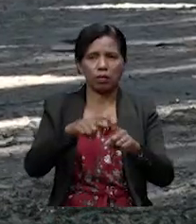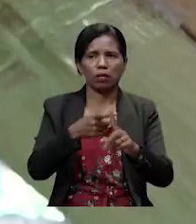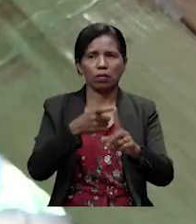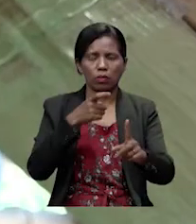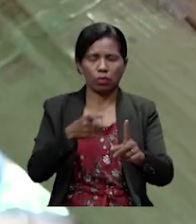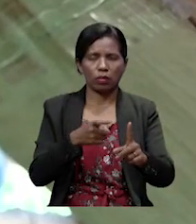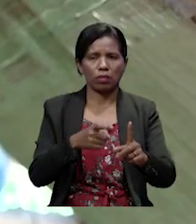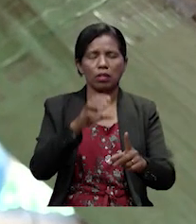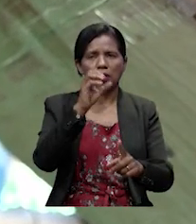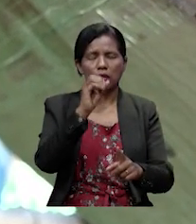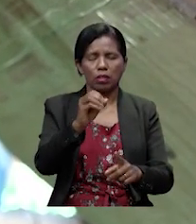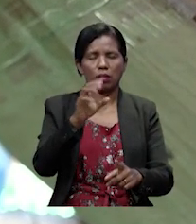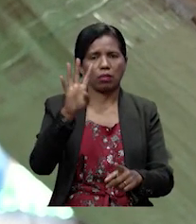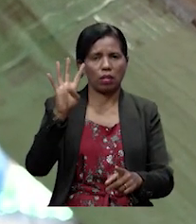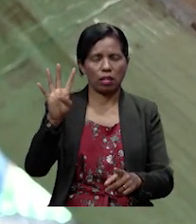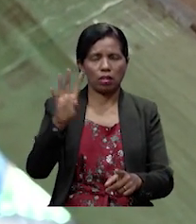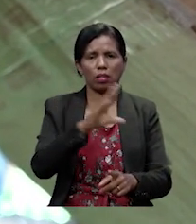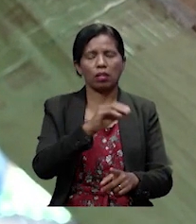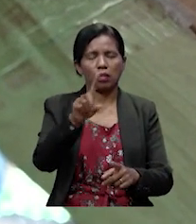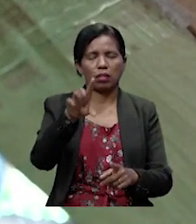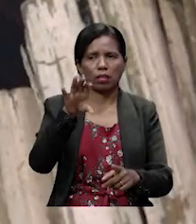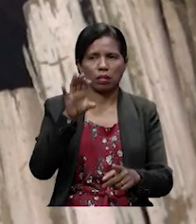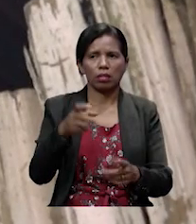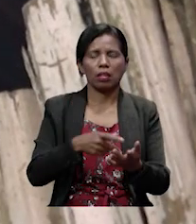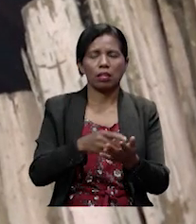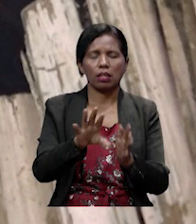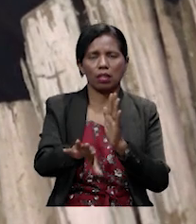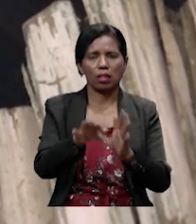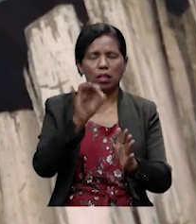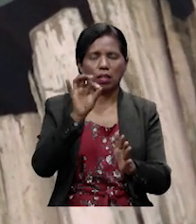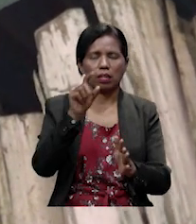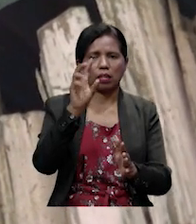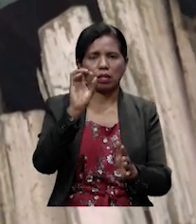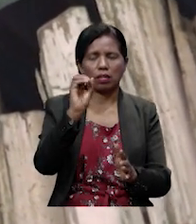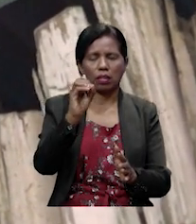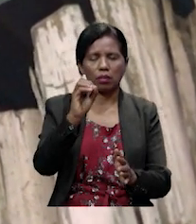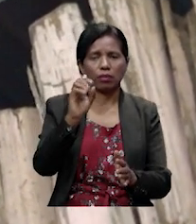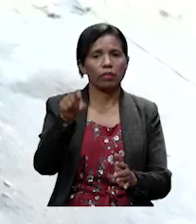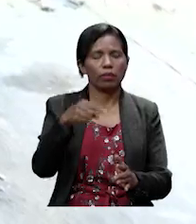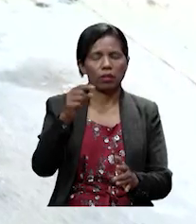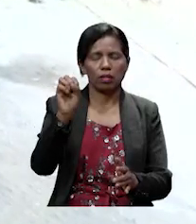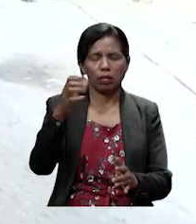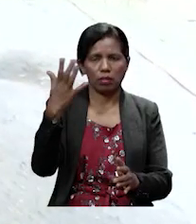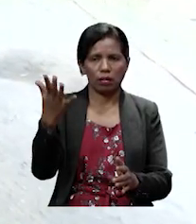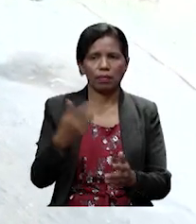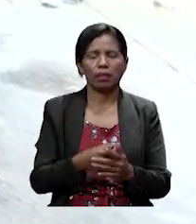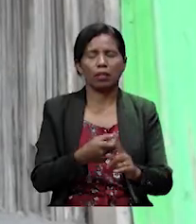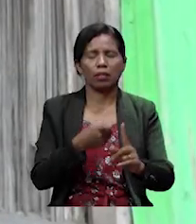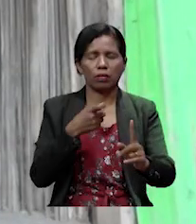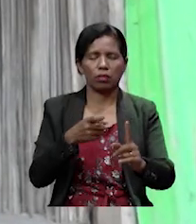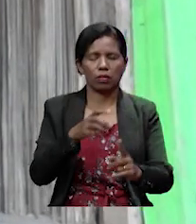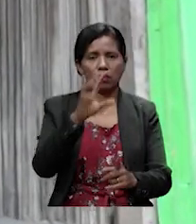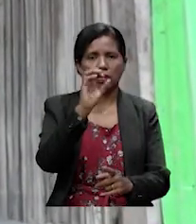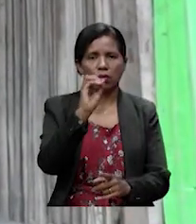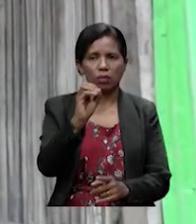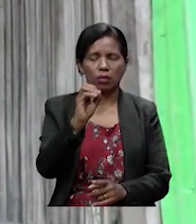kilowatt 0 to kilowatt atus ida, sehetan centavos 0,05. Mai beda daune husi kilowatt 0 to